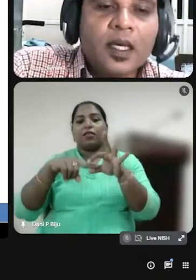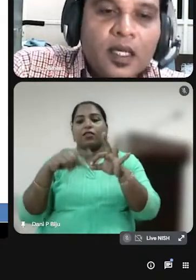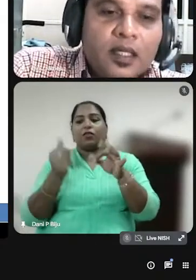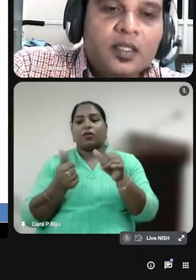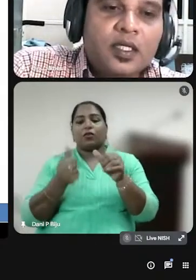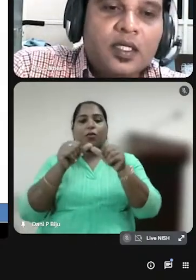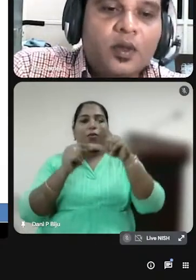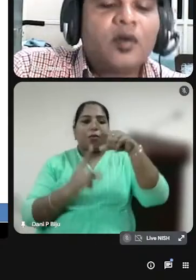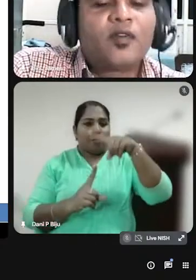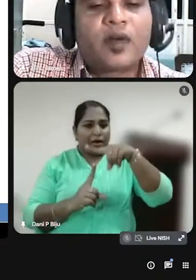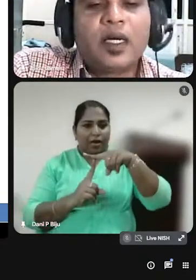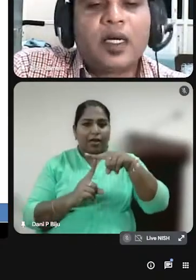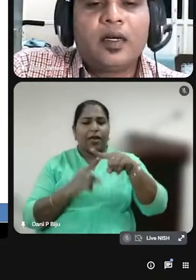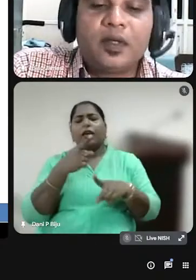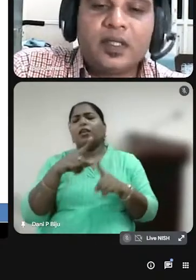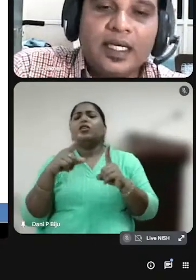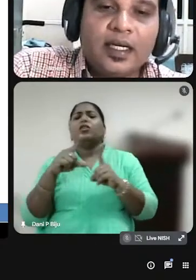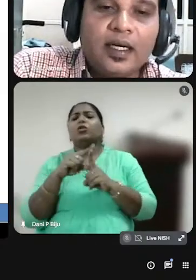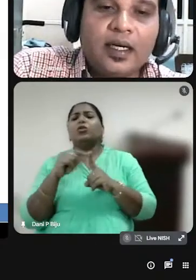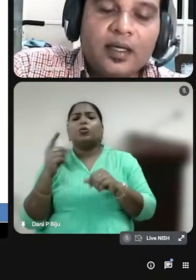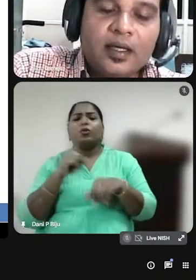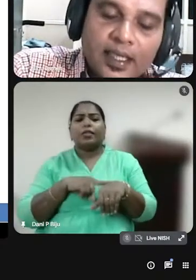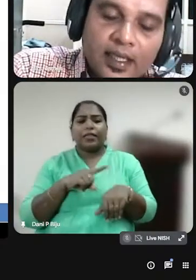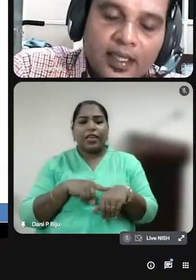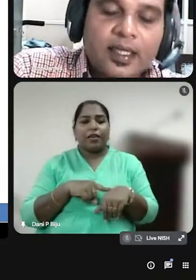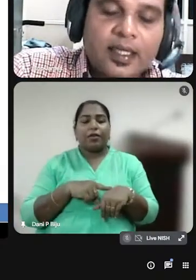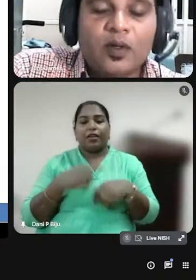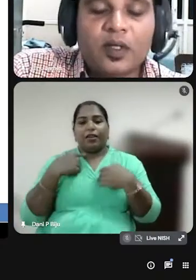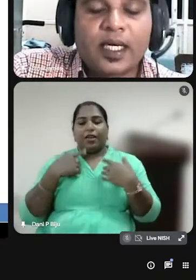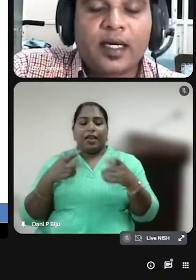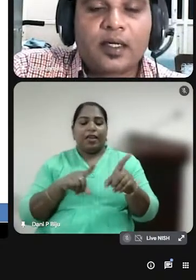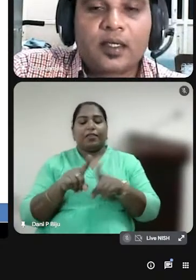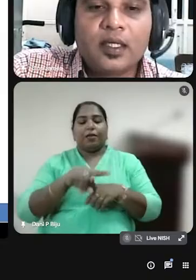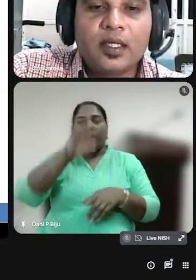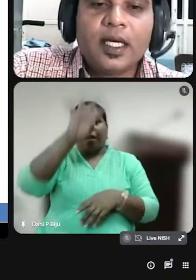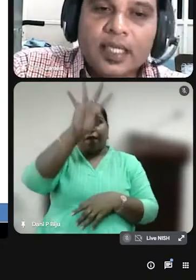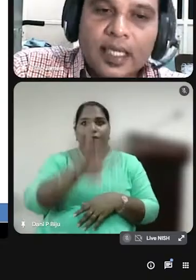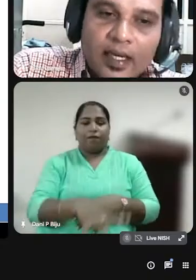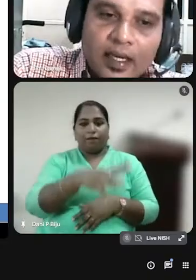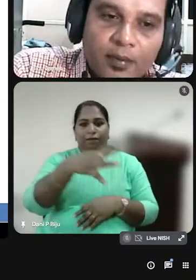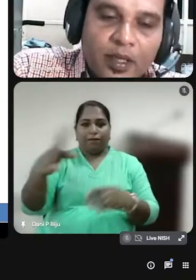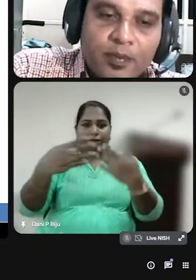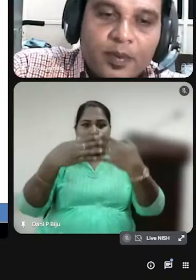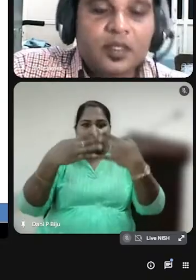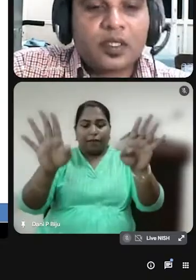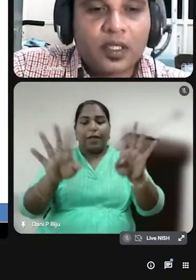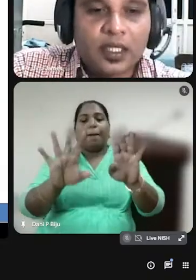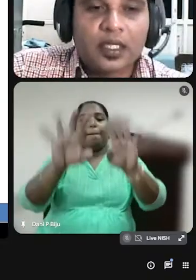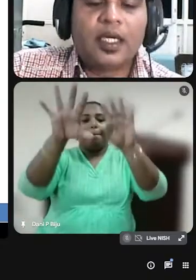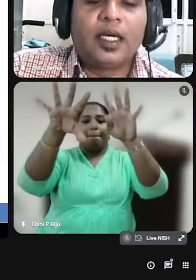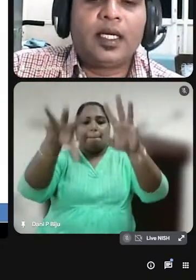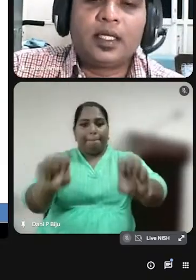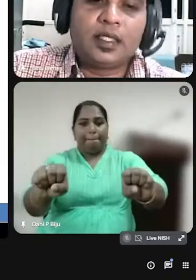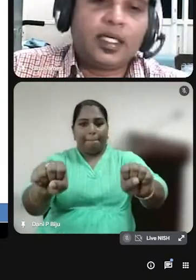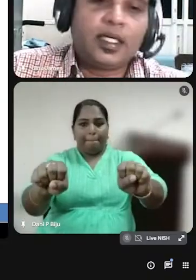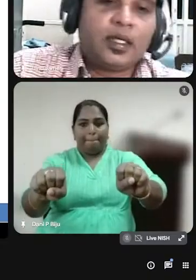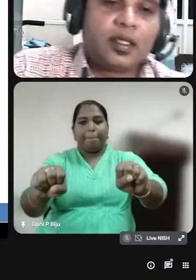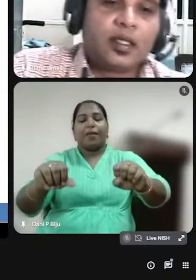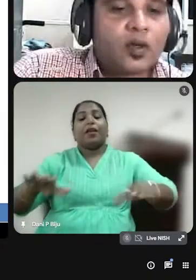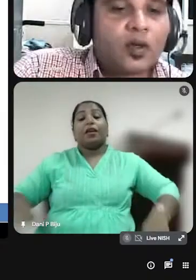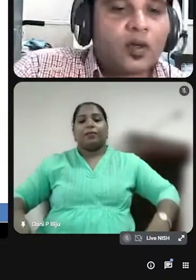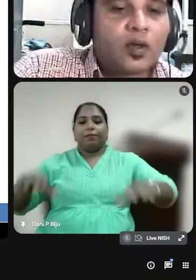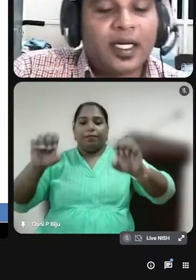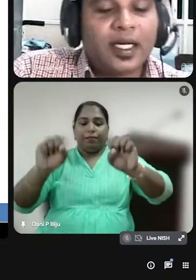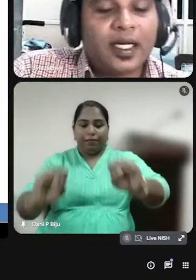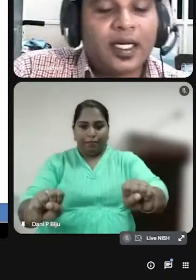പറയും. ഇത് ചെയ്യുമ്പോൾ ഫ്രണ്ടിൽ ഒരു ജനലിന്റെ സൈഡിൽ ഒരു ചെയർ ഇട്ടിട്ട് ജനലിന്റെ കമ്പിയെ പിടിച്ചിട്ട് ഇരിക്കുക എണീക്കുകയും ചെയ്യുന്ന